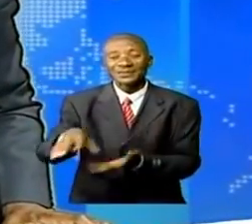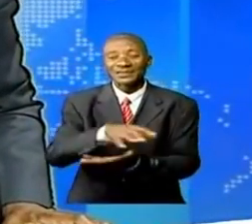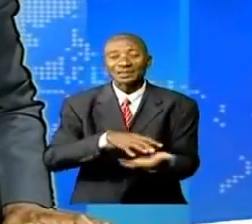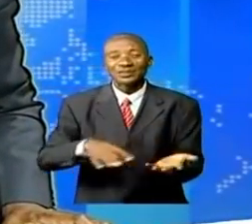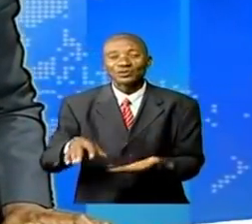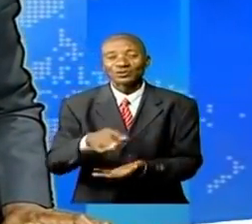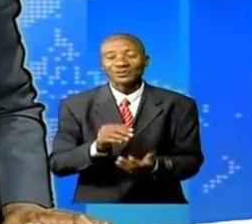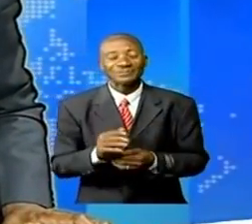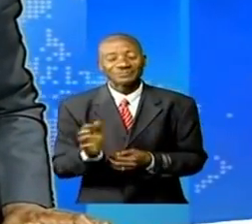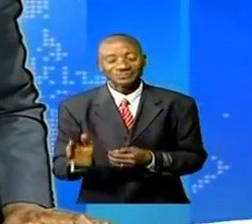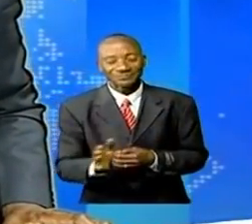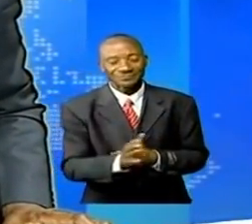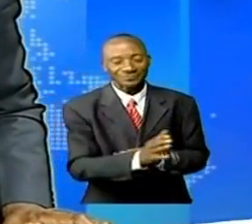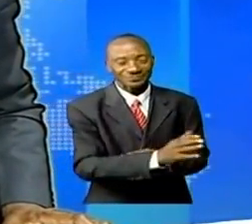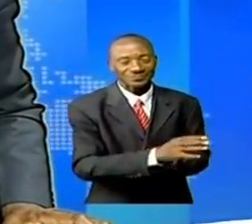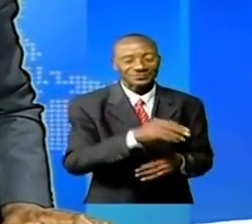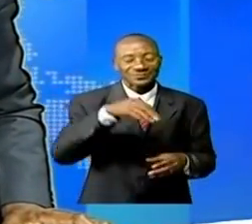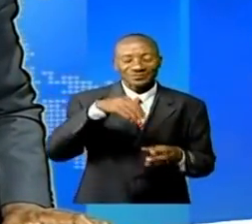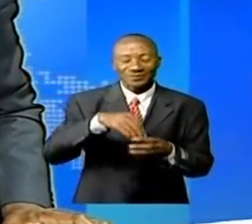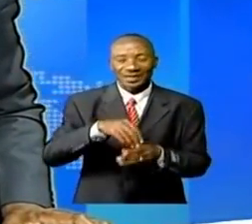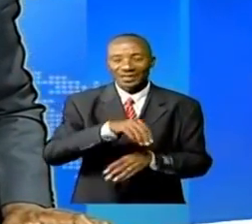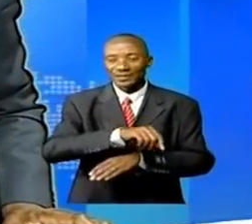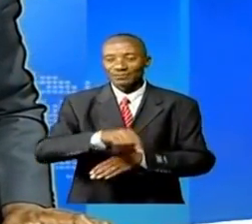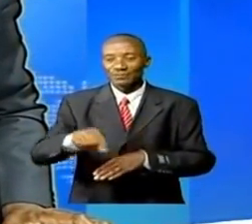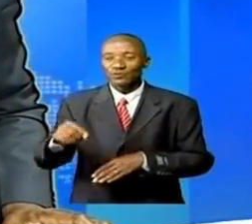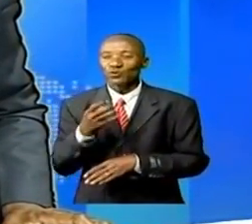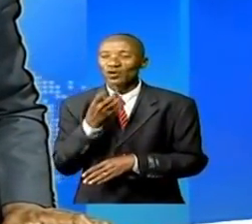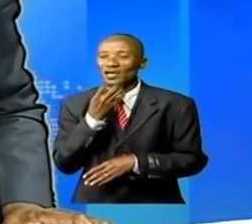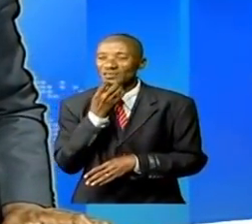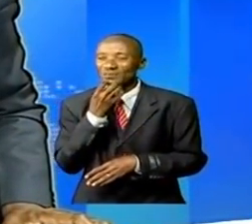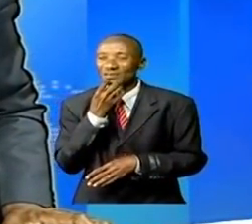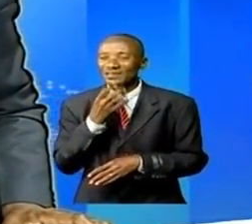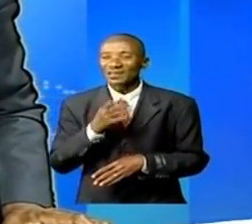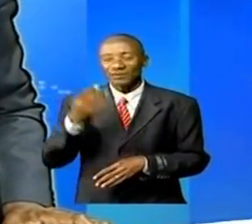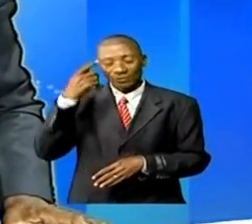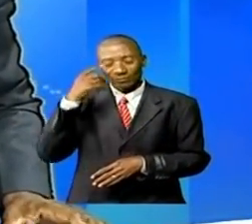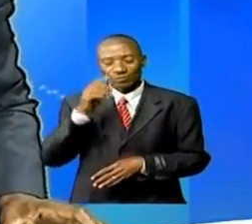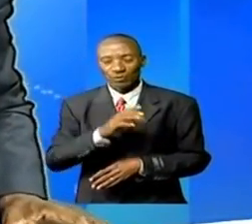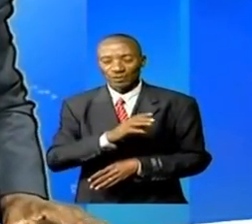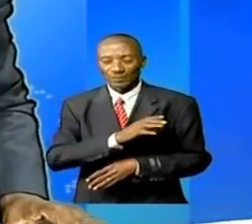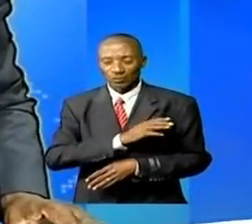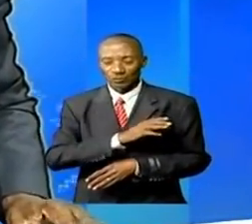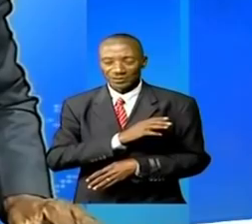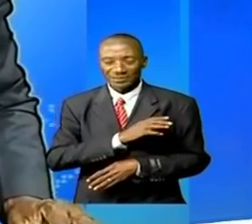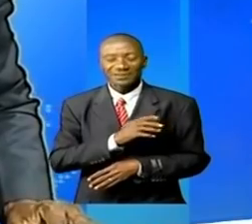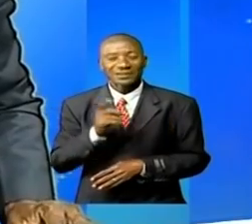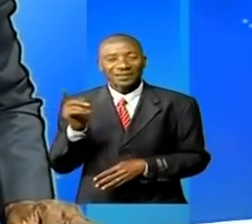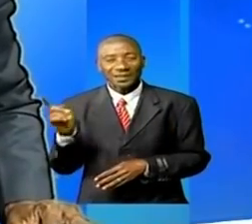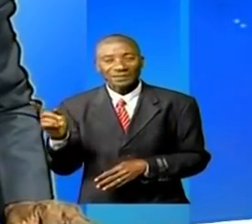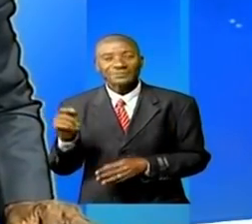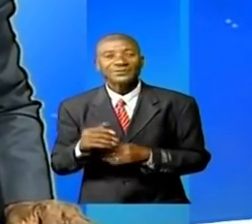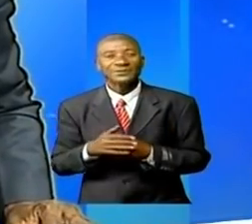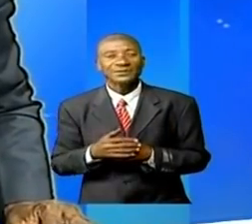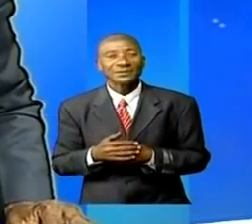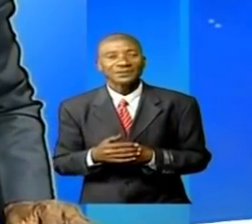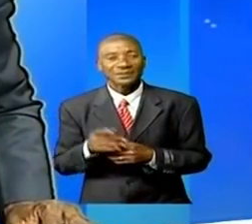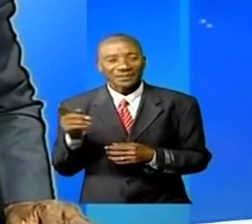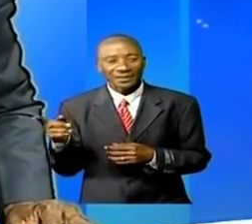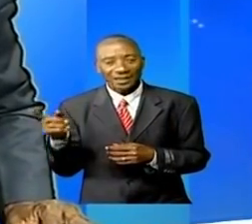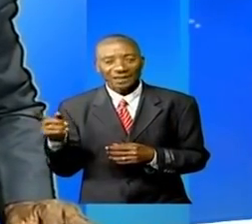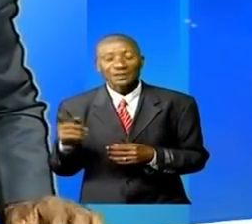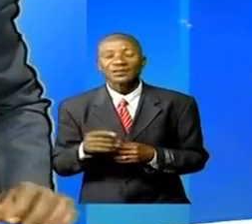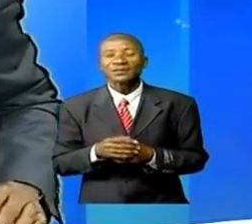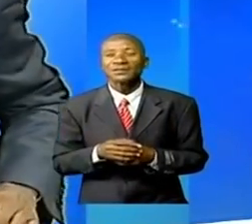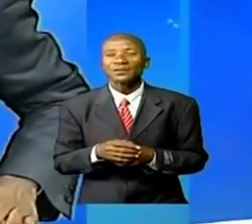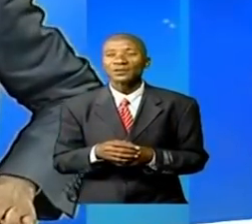l'inspection générale de la police nationale congolaise, les membres de la cellule de passation de marché public, une nouvelle structure qui vient